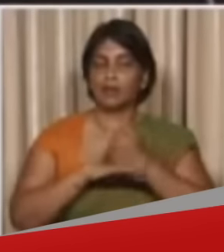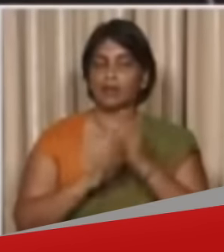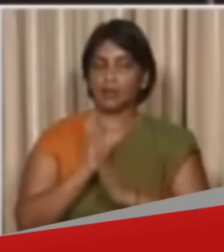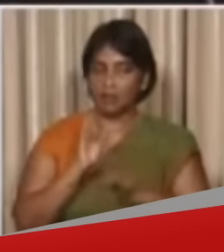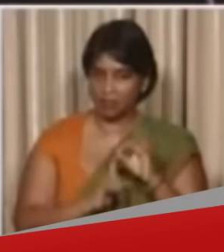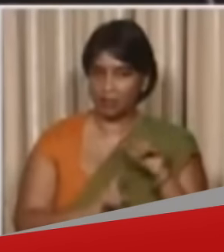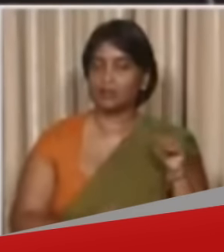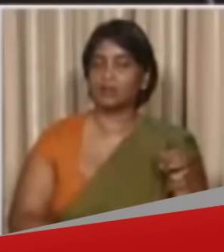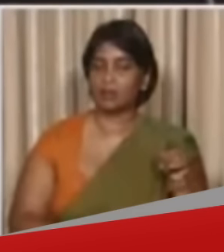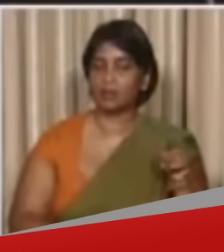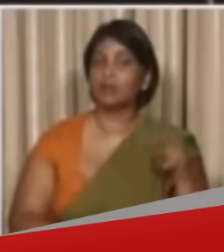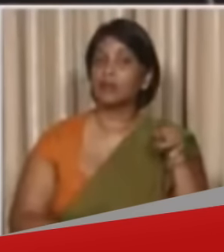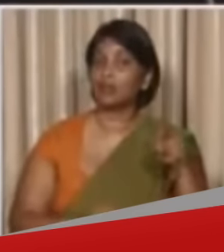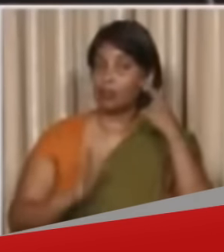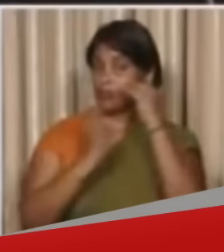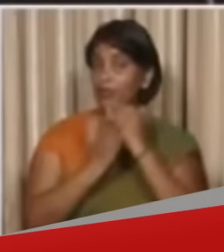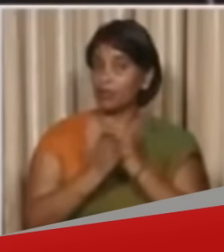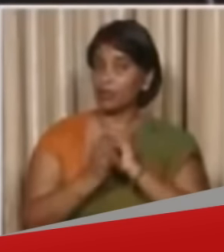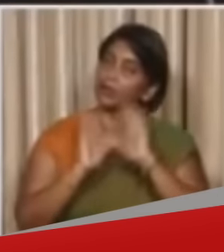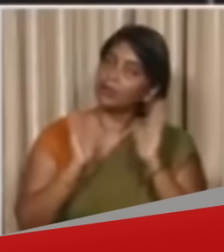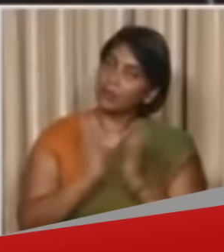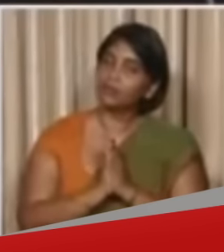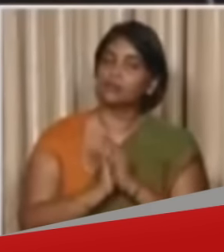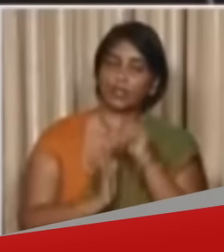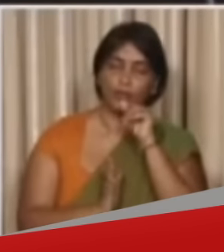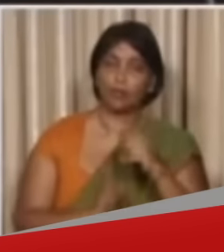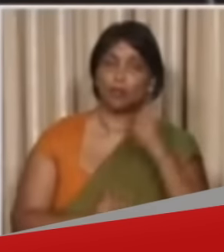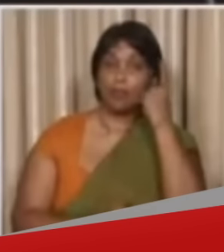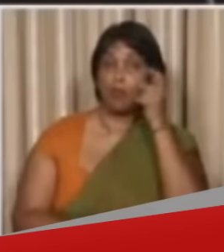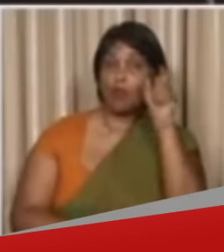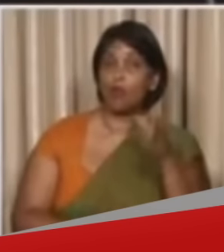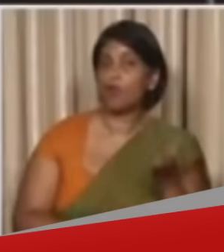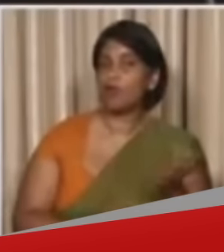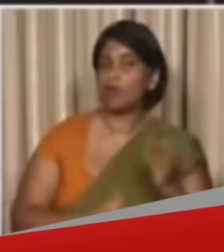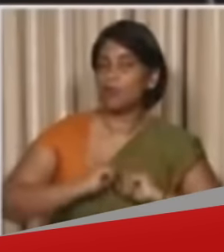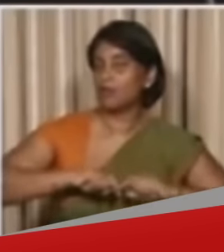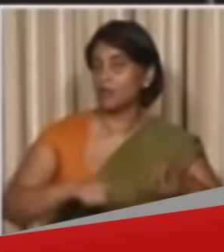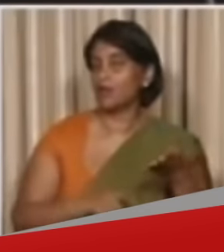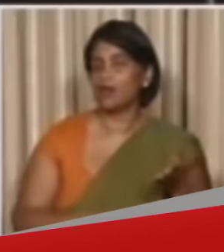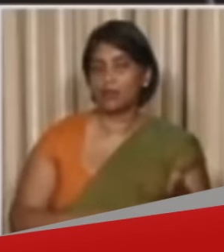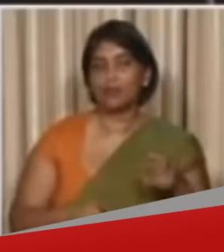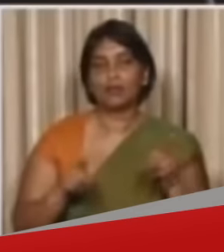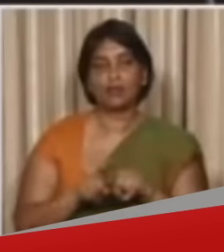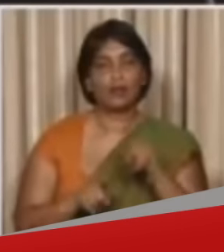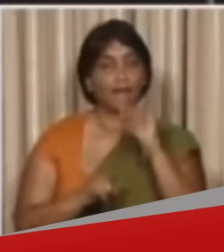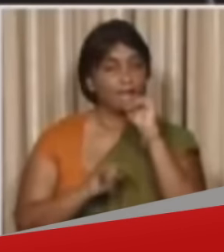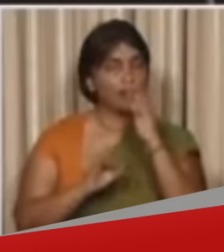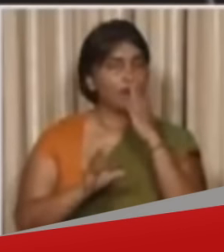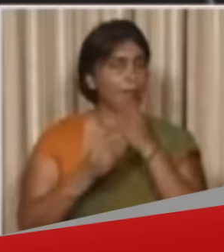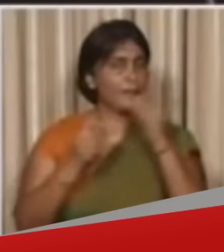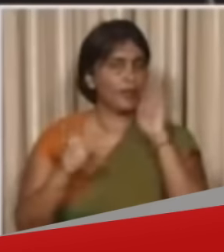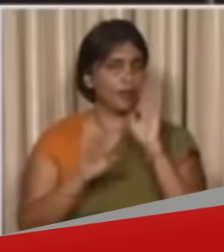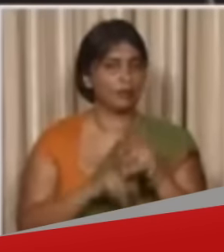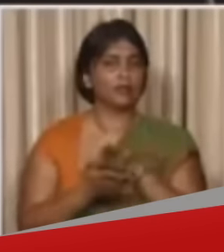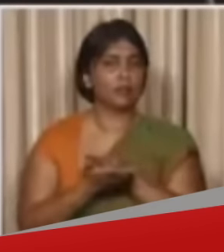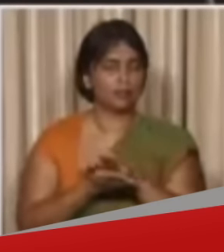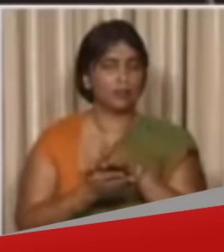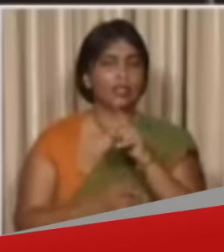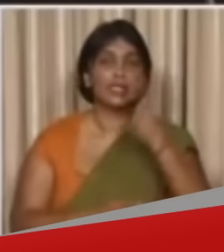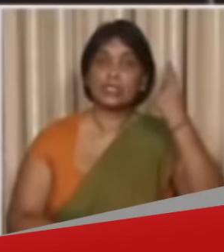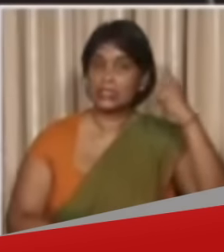විශේෂයෙන්ම මේ කරුණු කාරණාත් එක බොහොම පැහැදිලි මහමොළ කරුවා කවුද ක්‍රියාත්මක කරේ කවුද කියන එක ඒ වගේම වැරදි ප්‍රවෘත්තියක් යනවා ඒකත් නිවැරදි කරනවා